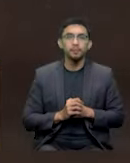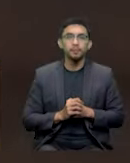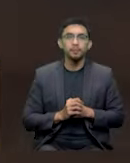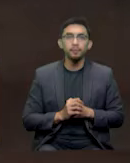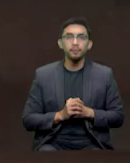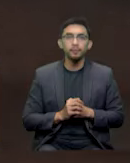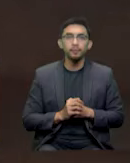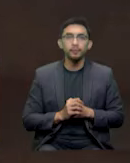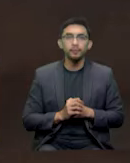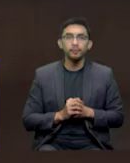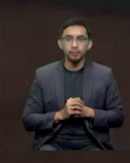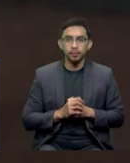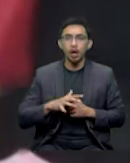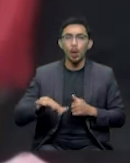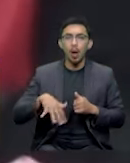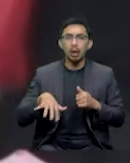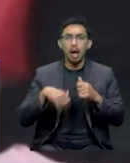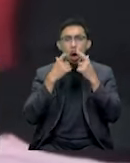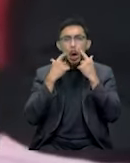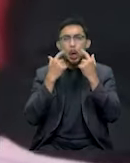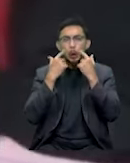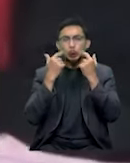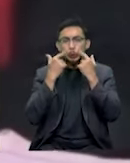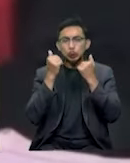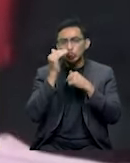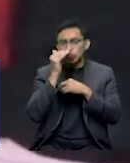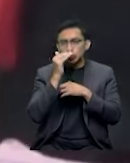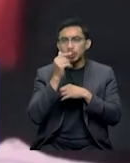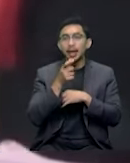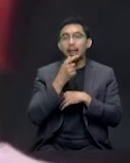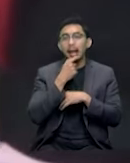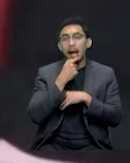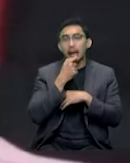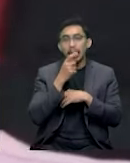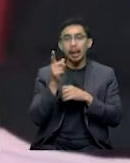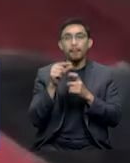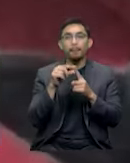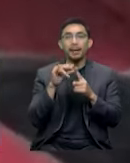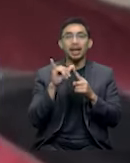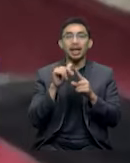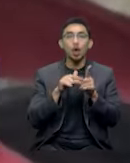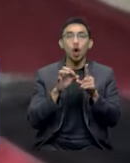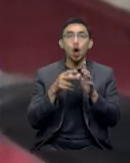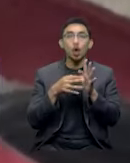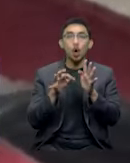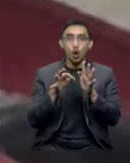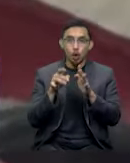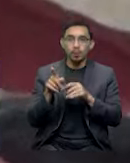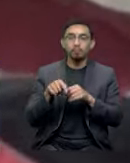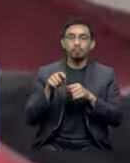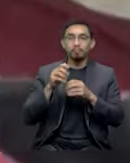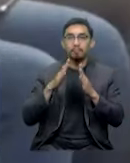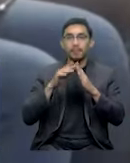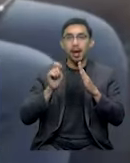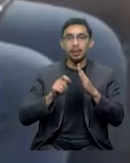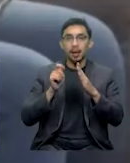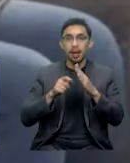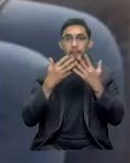Tangis keluarga pecah saat Priyono divonis 5 bulan penjara dalam sidang di Pengadilan Negeri Malang, Jawa Timur.